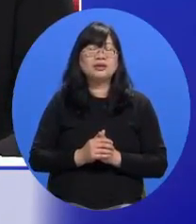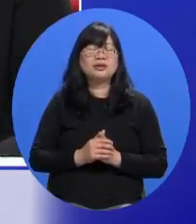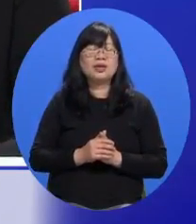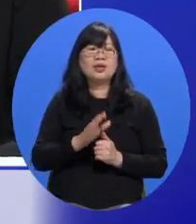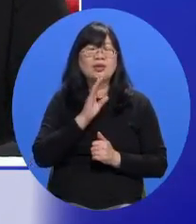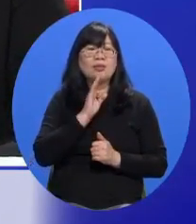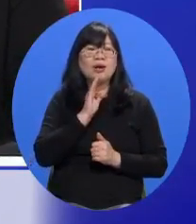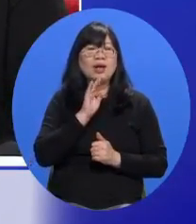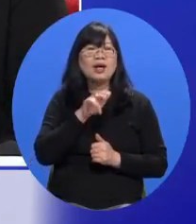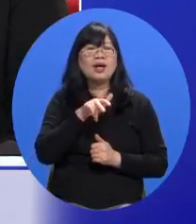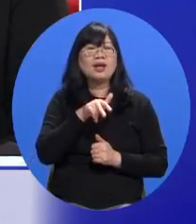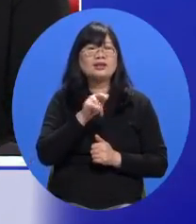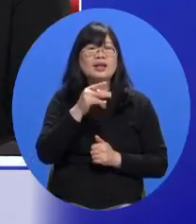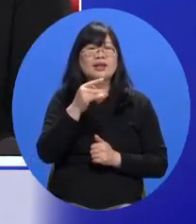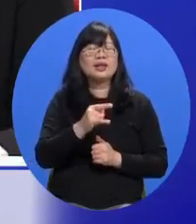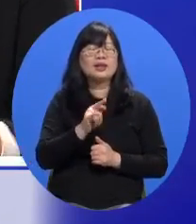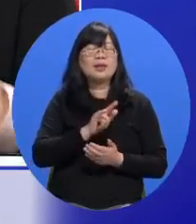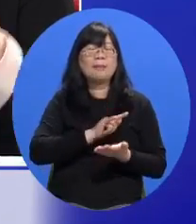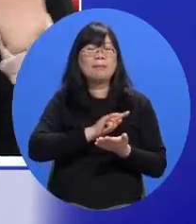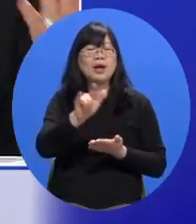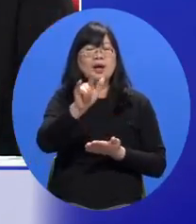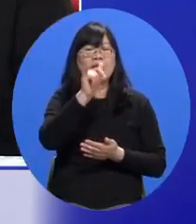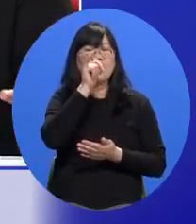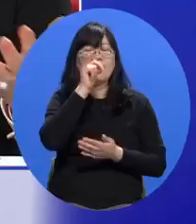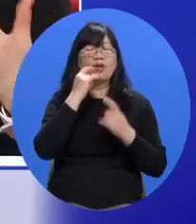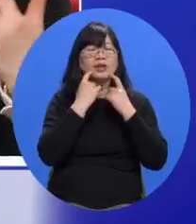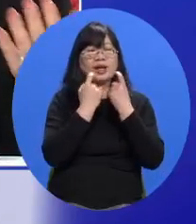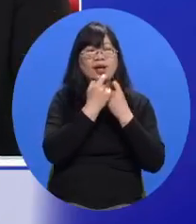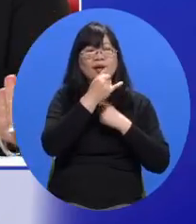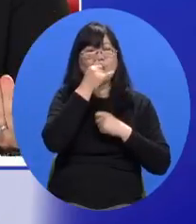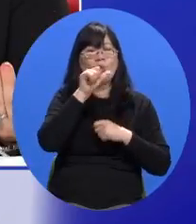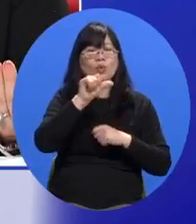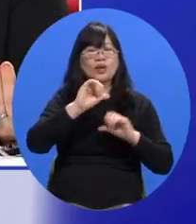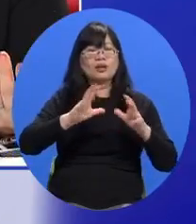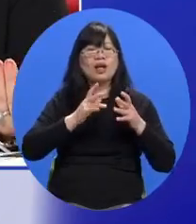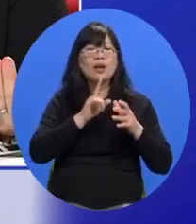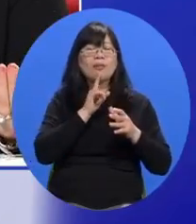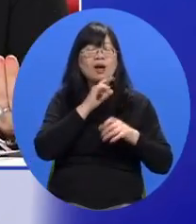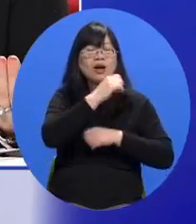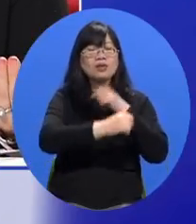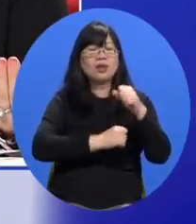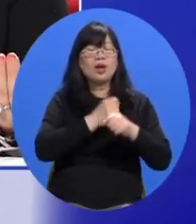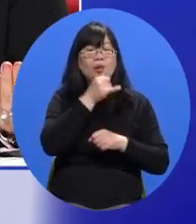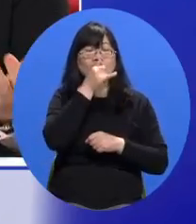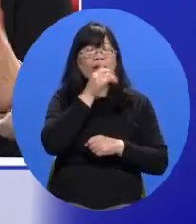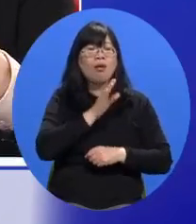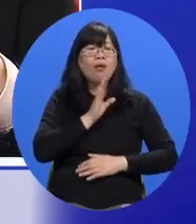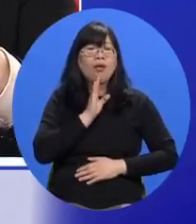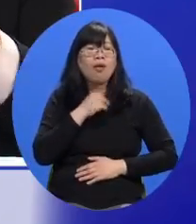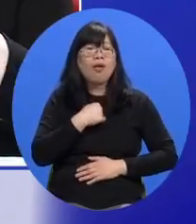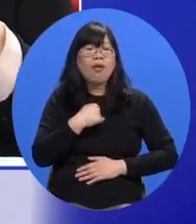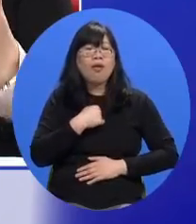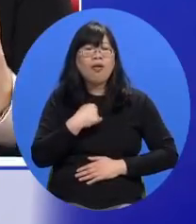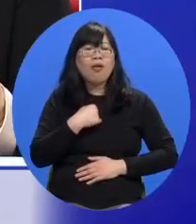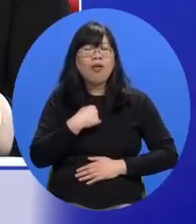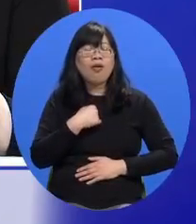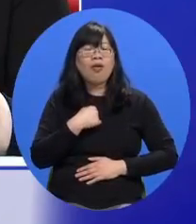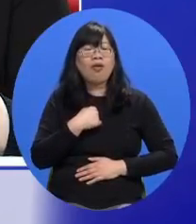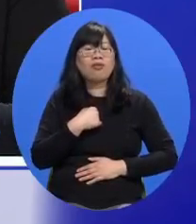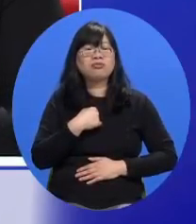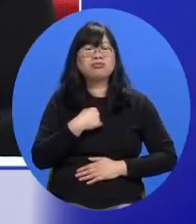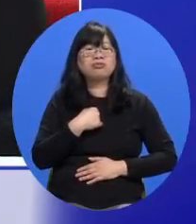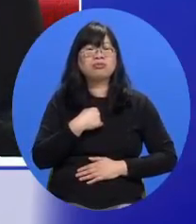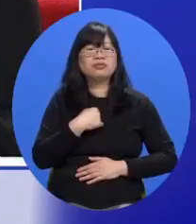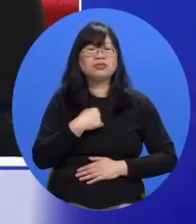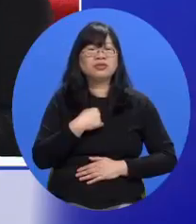제트 비행기가 있고요. 그리고 5개 국어를 자유롭게 하면서 저는 그야말로 개발도상국